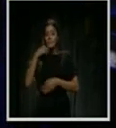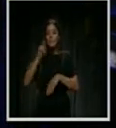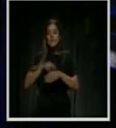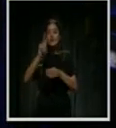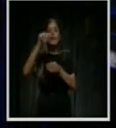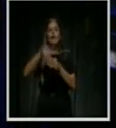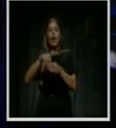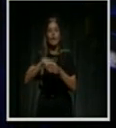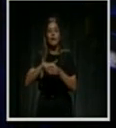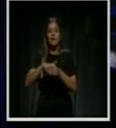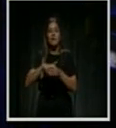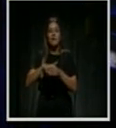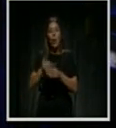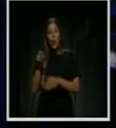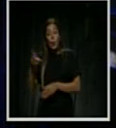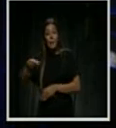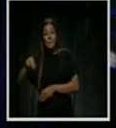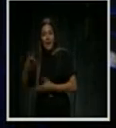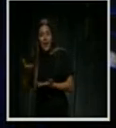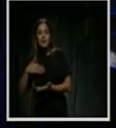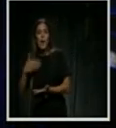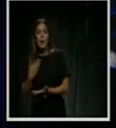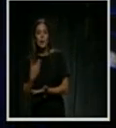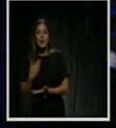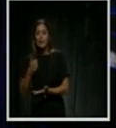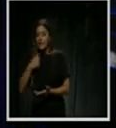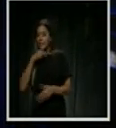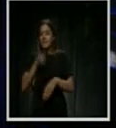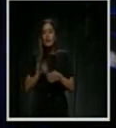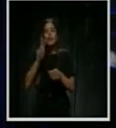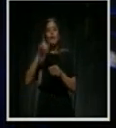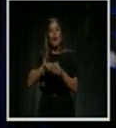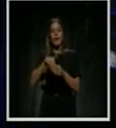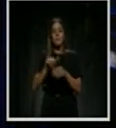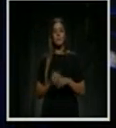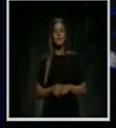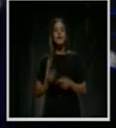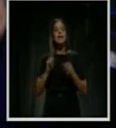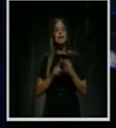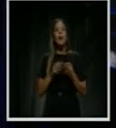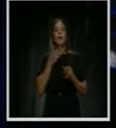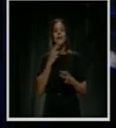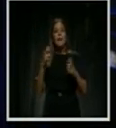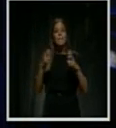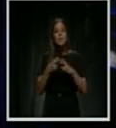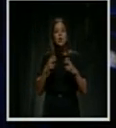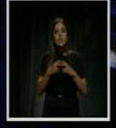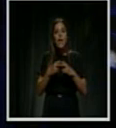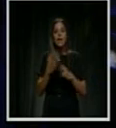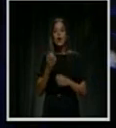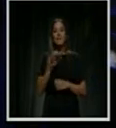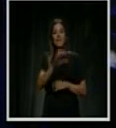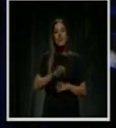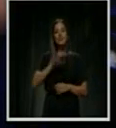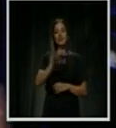il-ħtiġijiet tagħkom. Li meta se nkunu qegħdin niddiskutu dak li jrid Brussell illi jkollna sistema ta' tassazzjoni komuni madwar l-Unjoni Ewropea